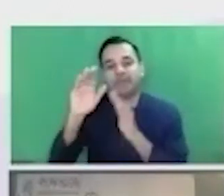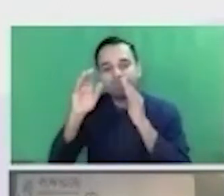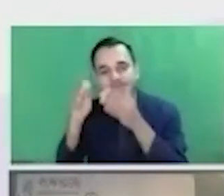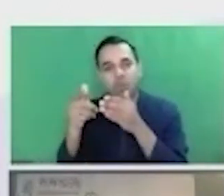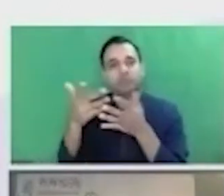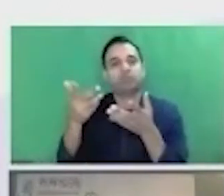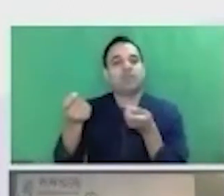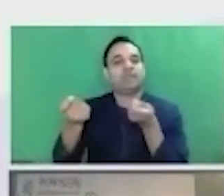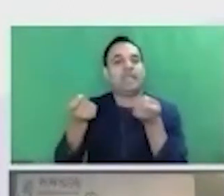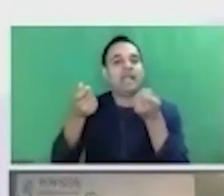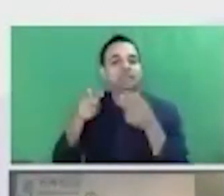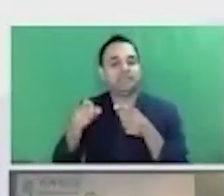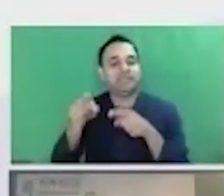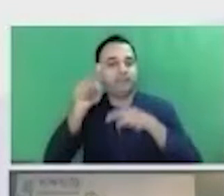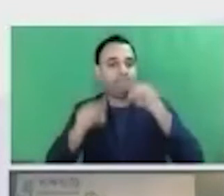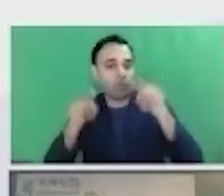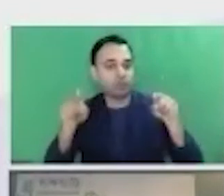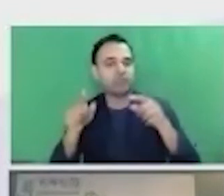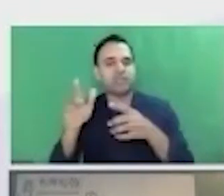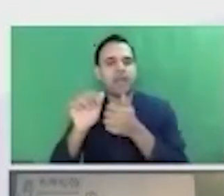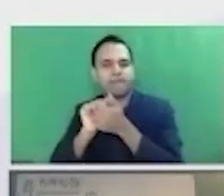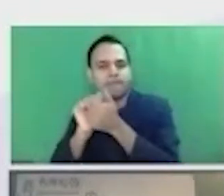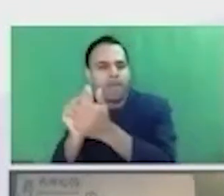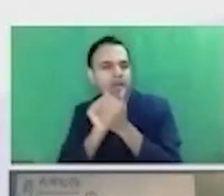ولديه أبحاث كثيرة في هذا المجال